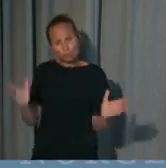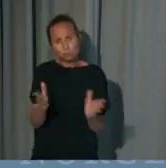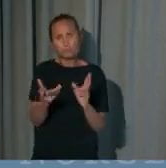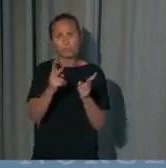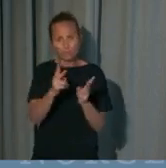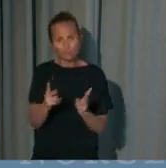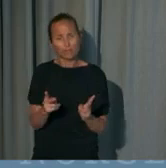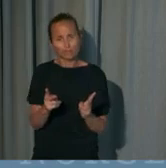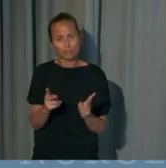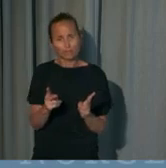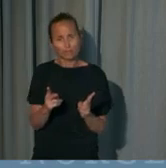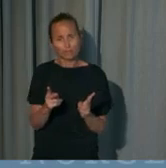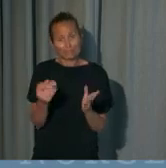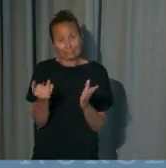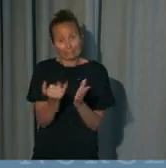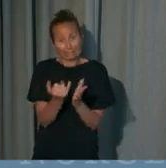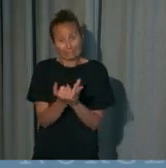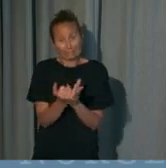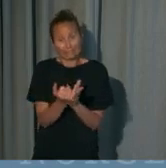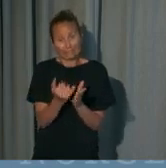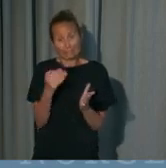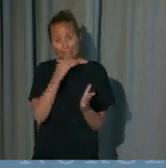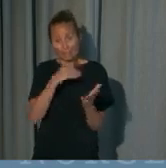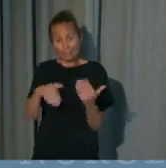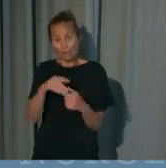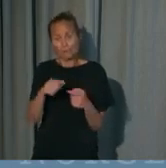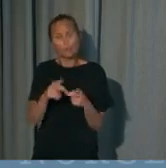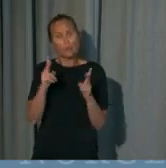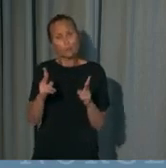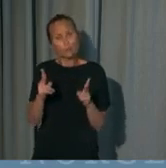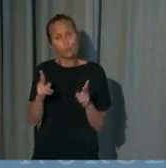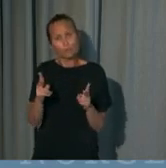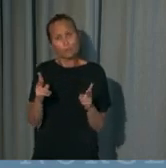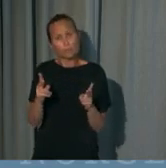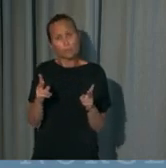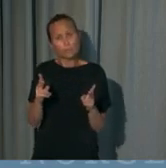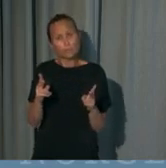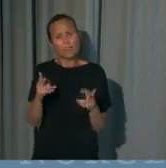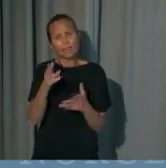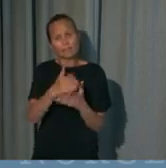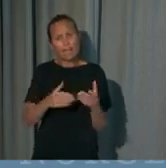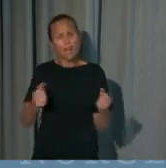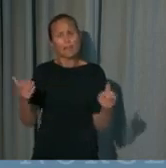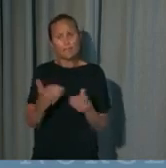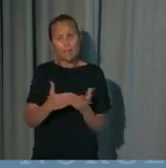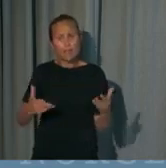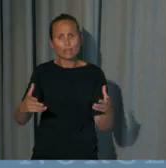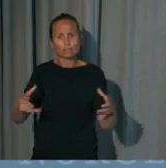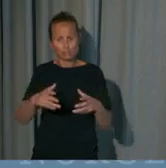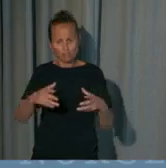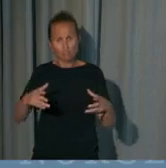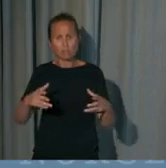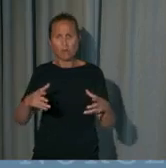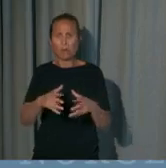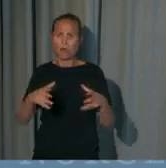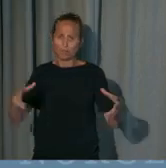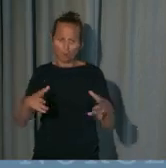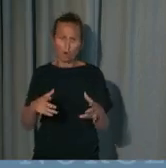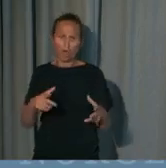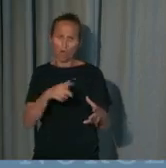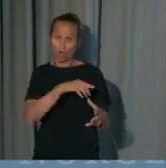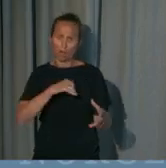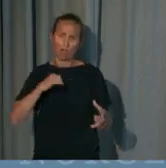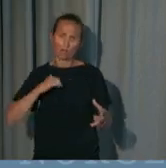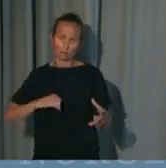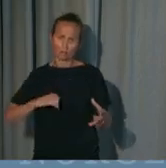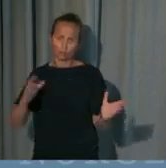på hverandre internt i det skjeve miljøet, men her må vi på en måte si at dette en del av et fellesskap og et mangfold som vi alle har et ansvar for å ta vare